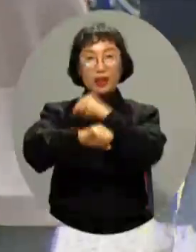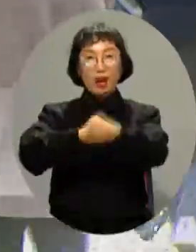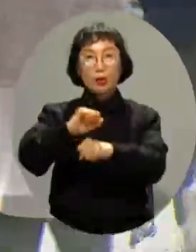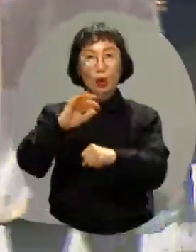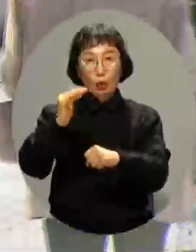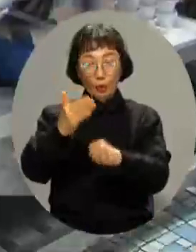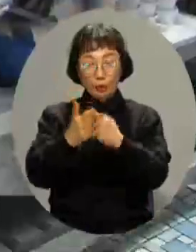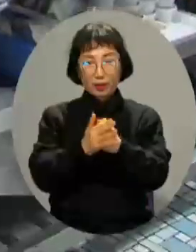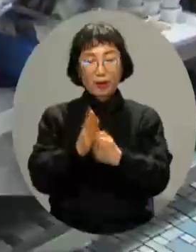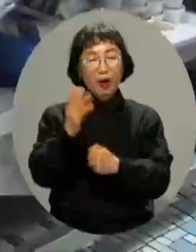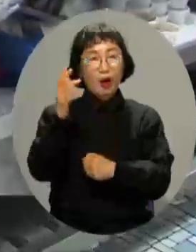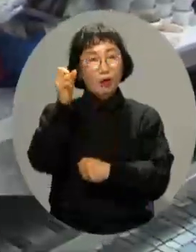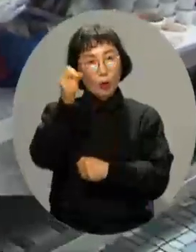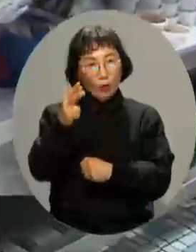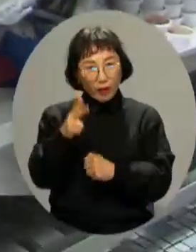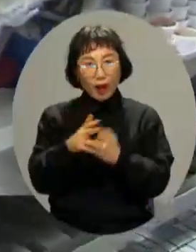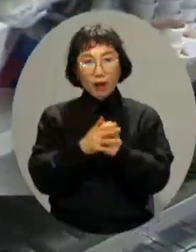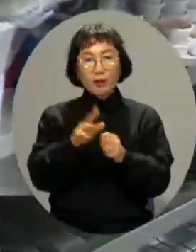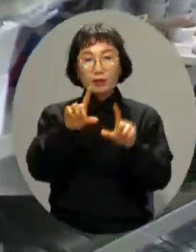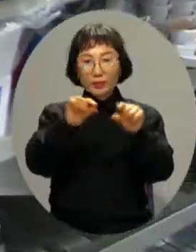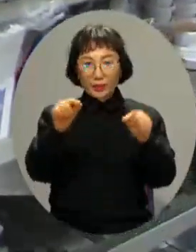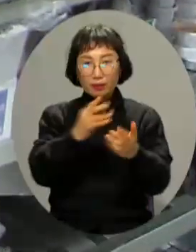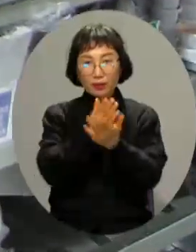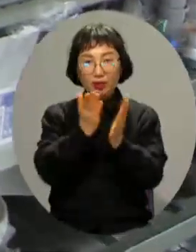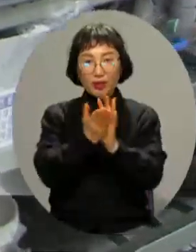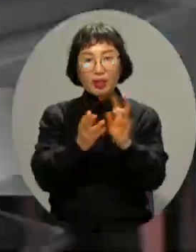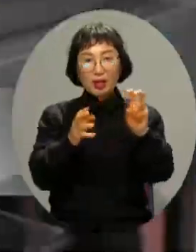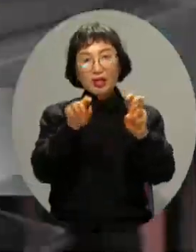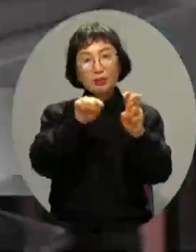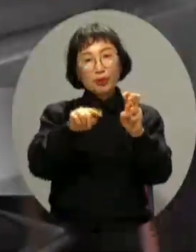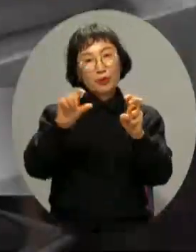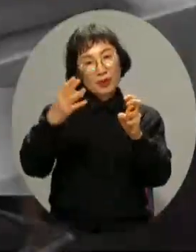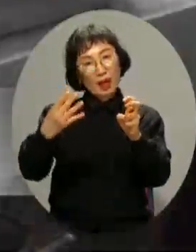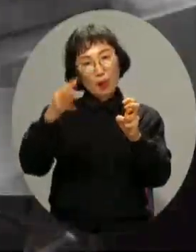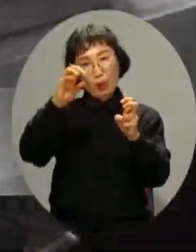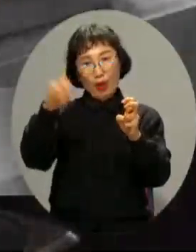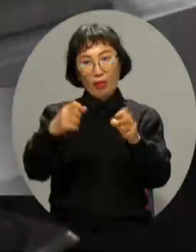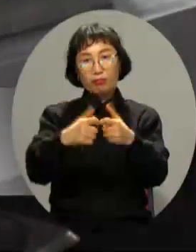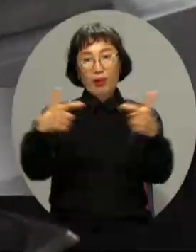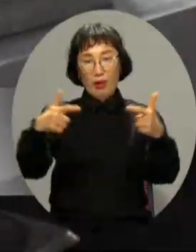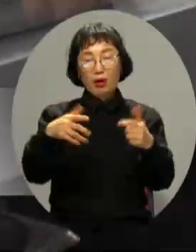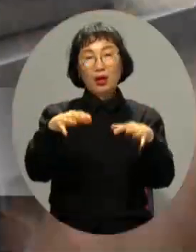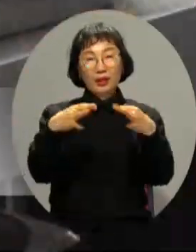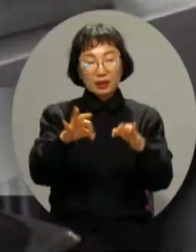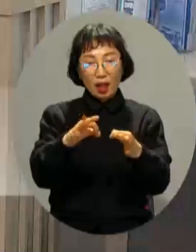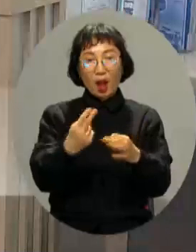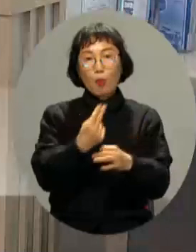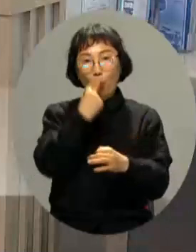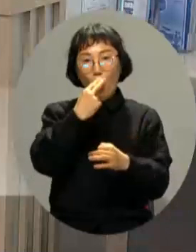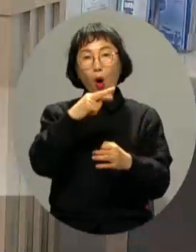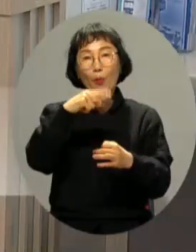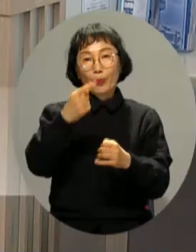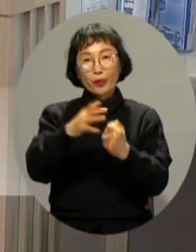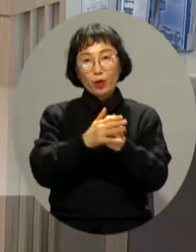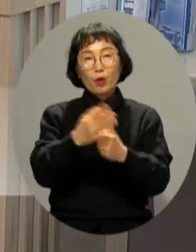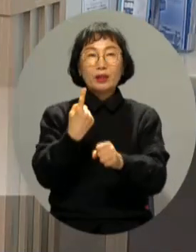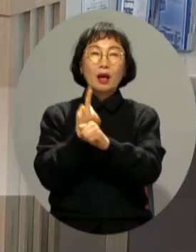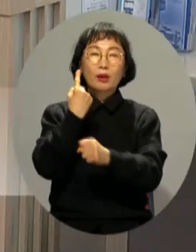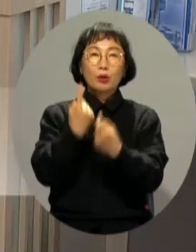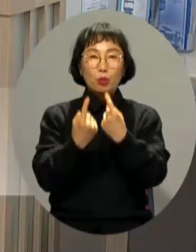자유로워지면서 숙박업, 음식점업이 20.4% 성장했고 금융업, 보험업 매출도 1년 전에